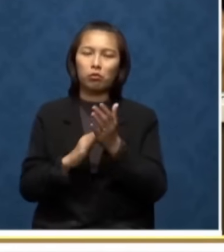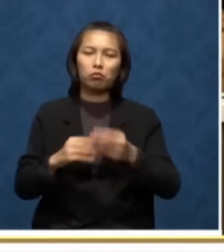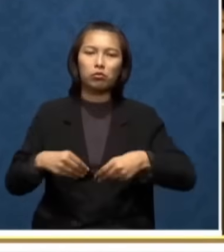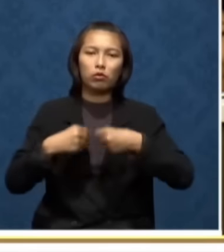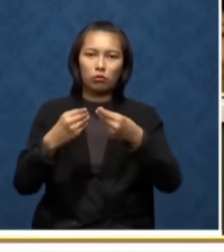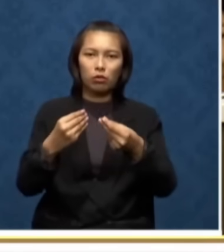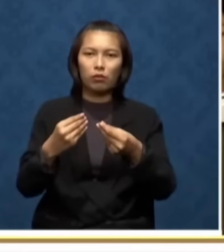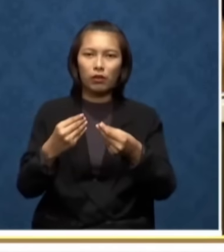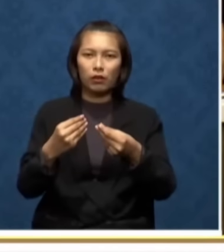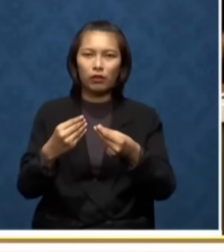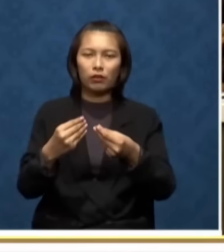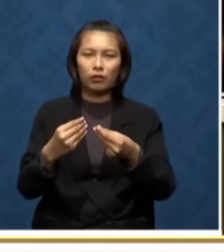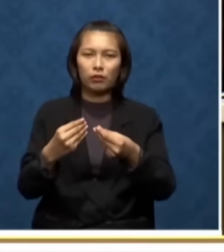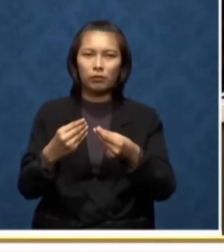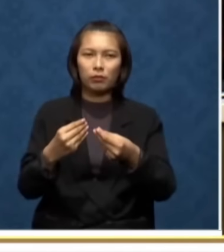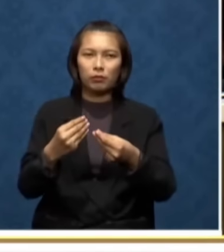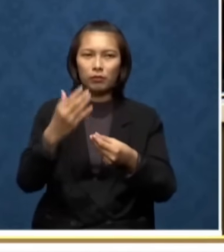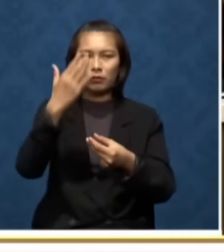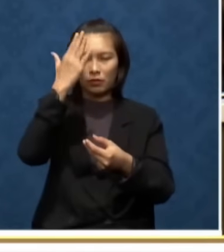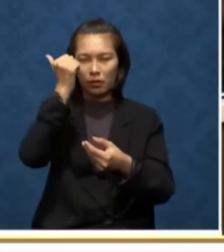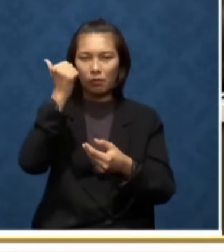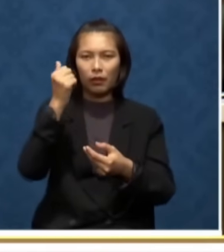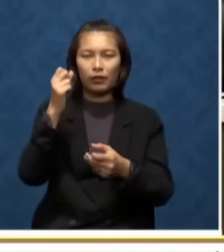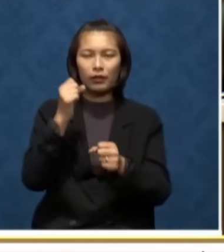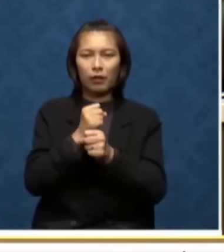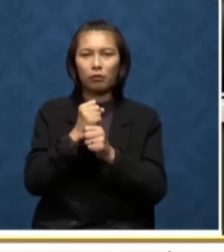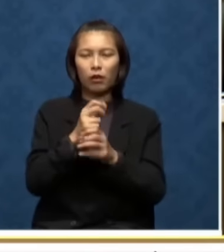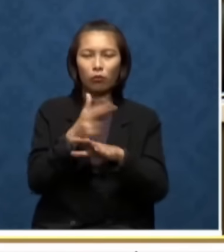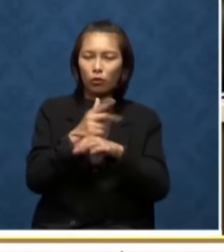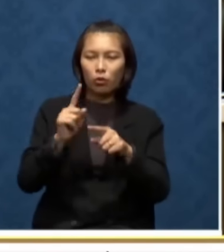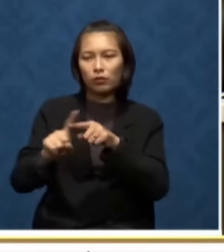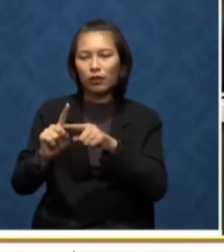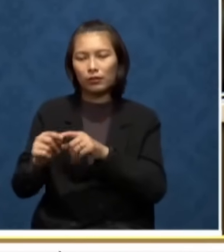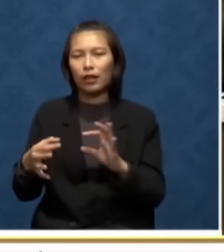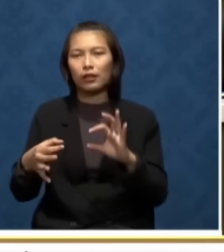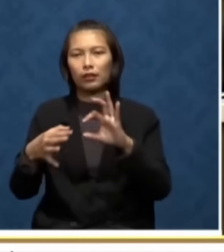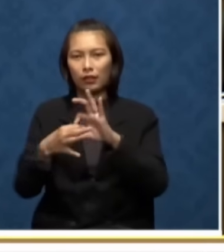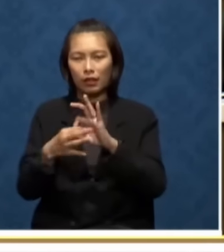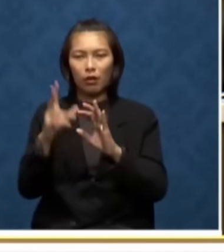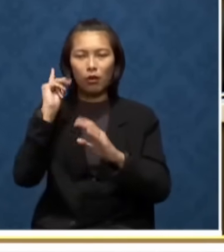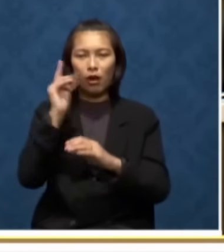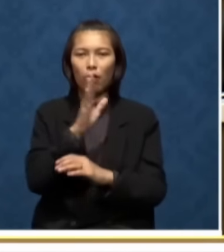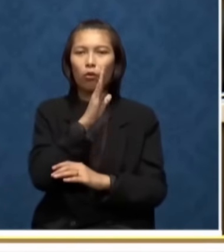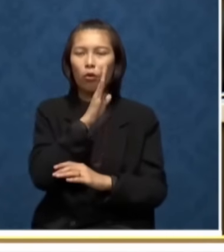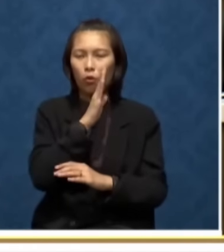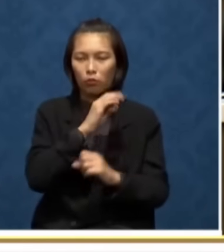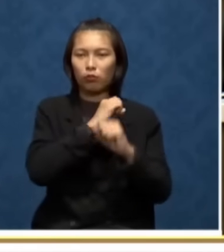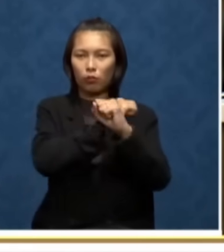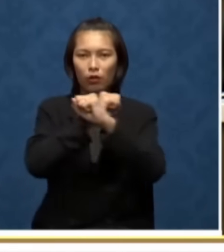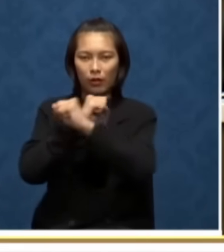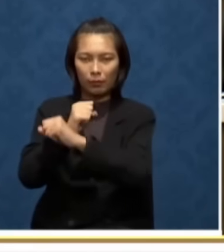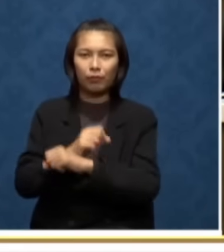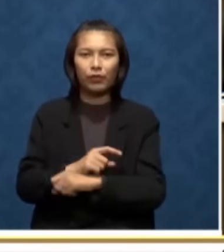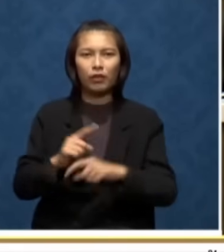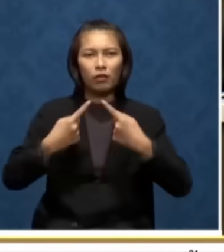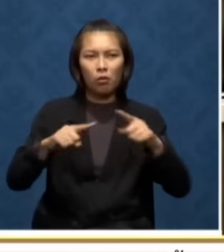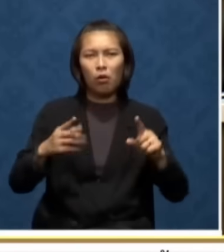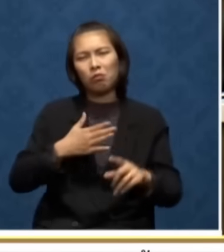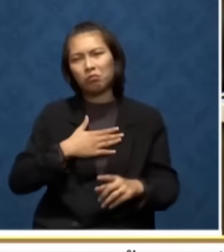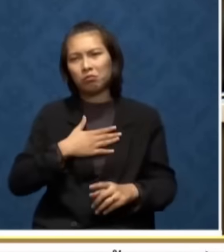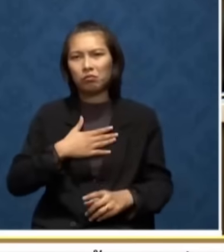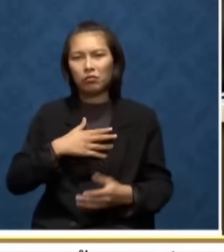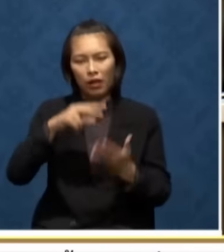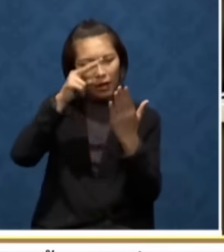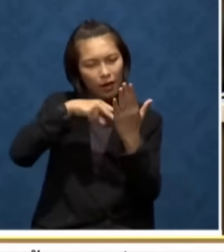เอ่อทำสื่อในการรณรงค์ในการต่อต้านข่าวปลอมแต่ที่ดิฉันอ่านแล้ว